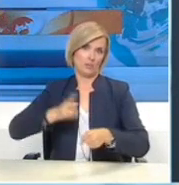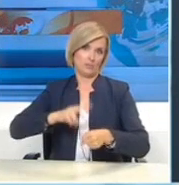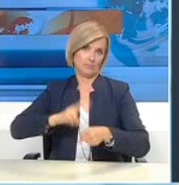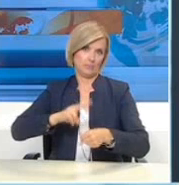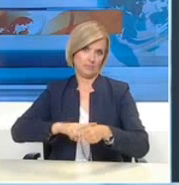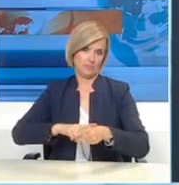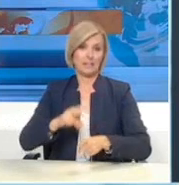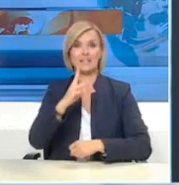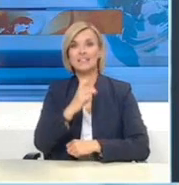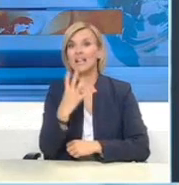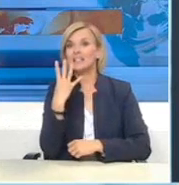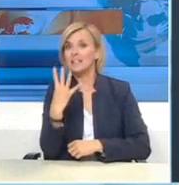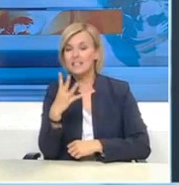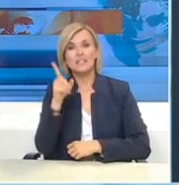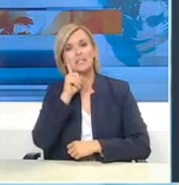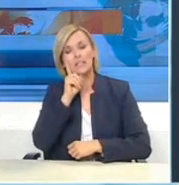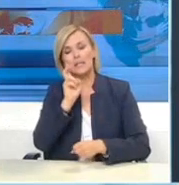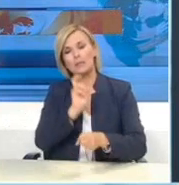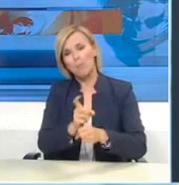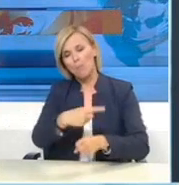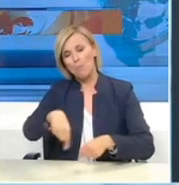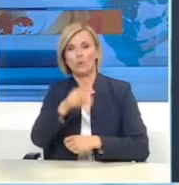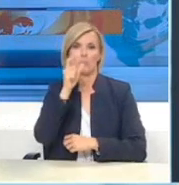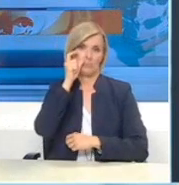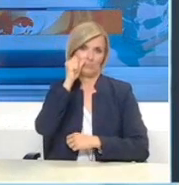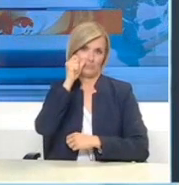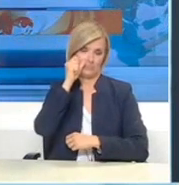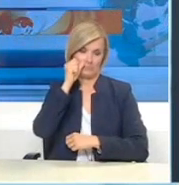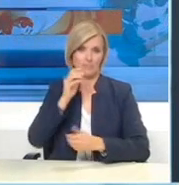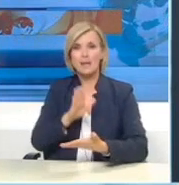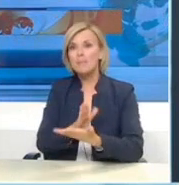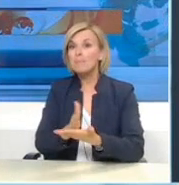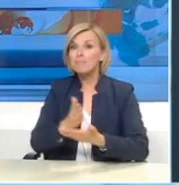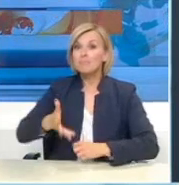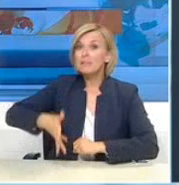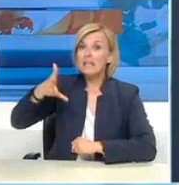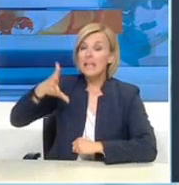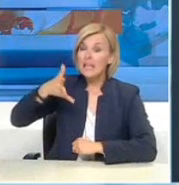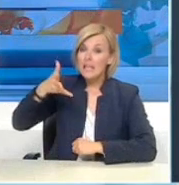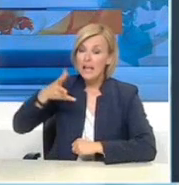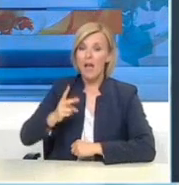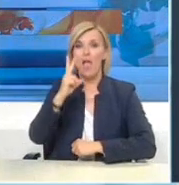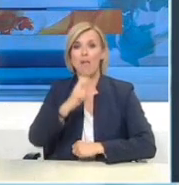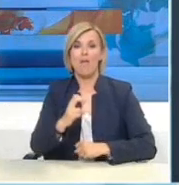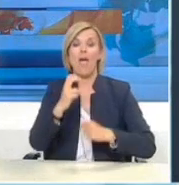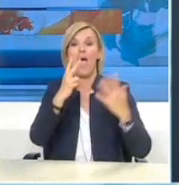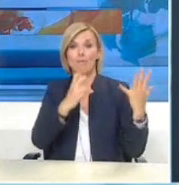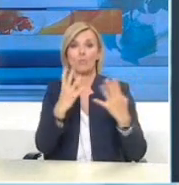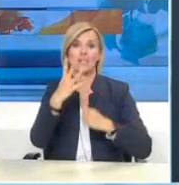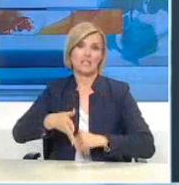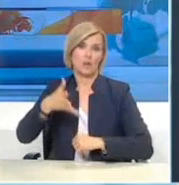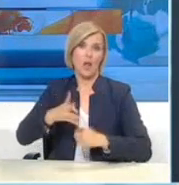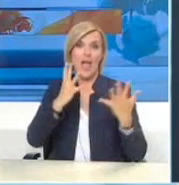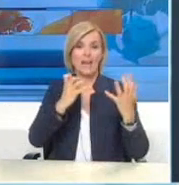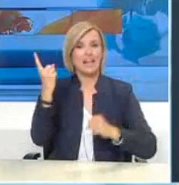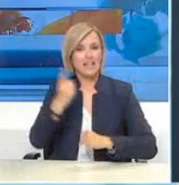34 ήταν γυναίκες και οι υπόλοιποι άνδρες. Η διάμεση ηλικία των θανόντων συμπολιτών μας ήταν τα 74 έτη και το 90%